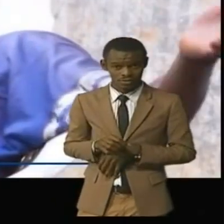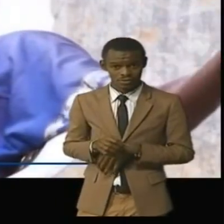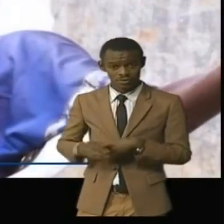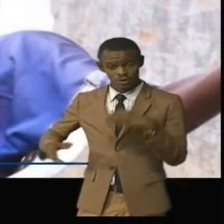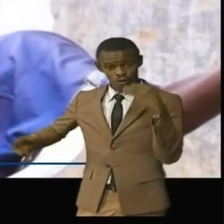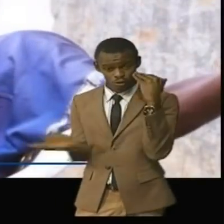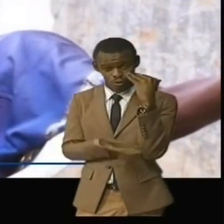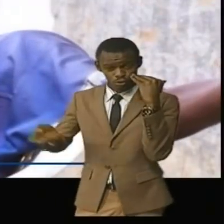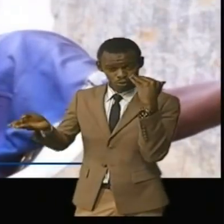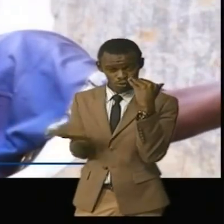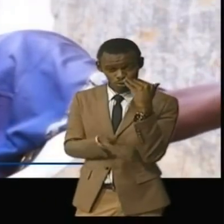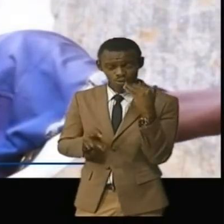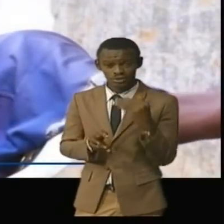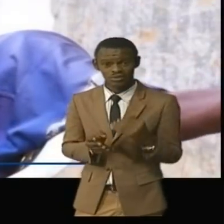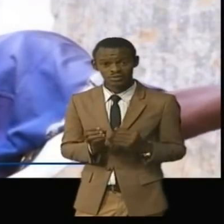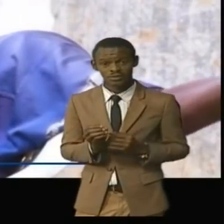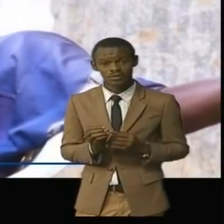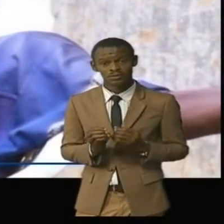plus.